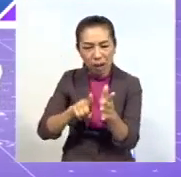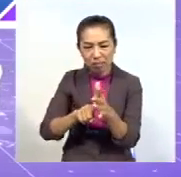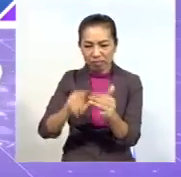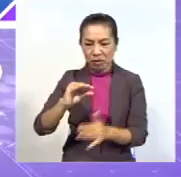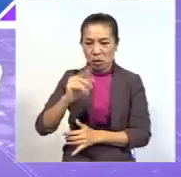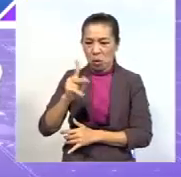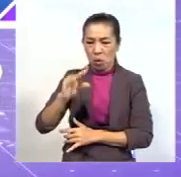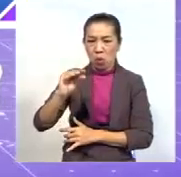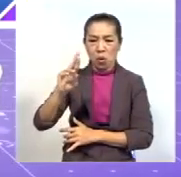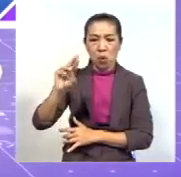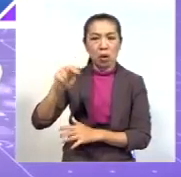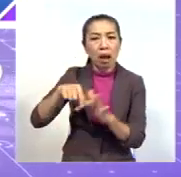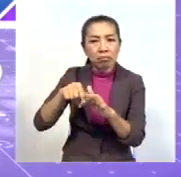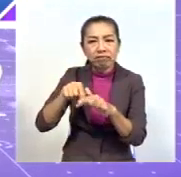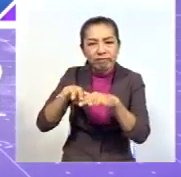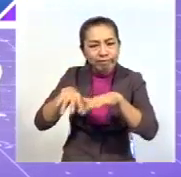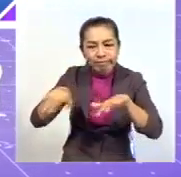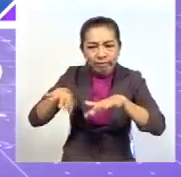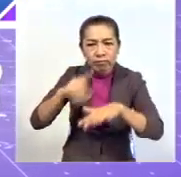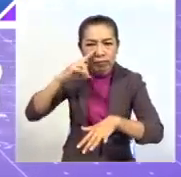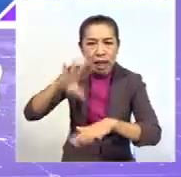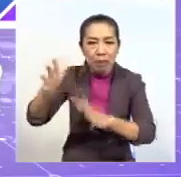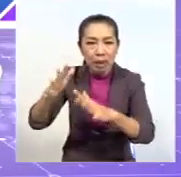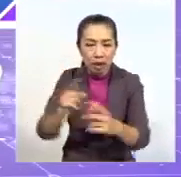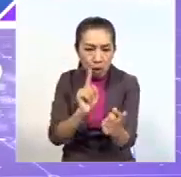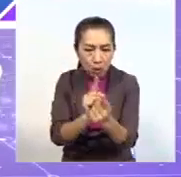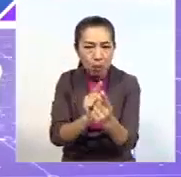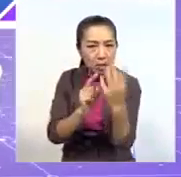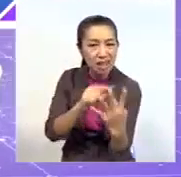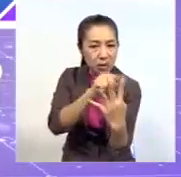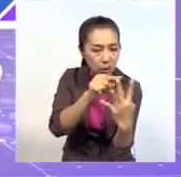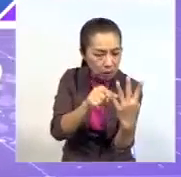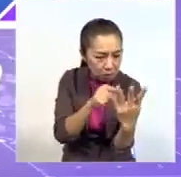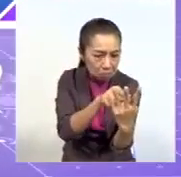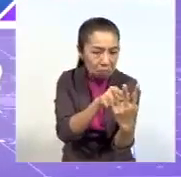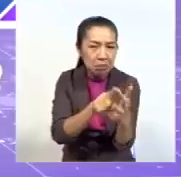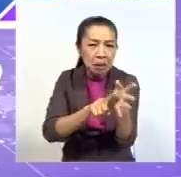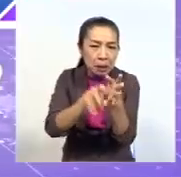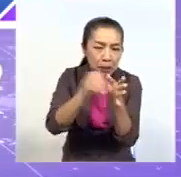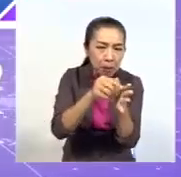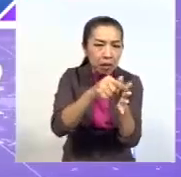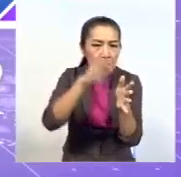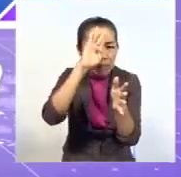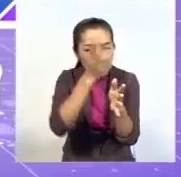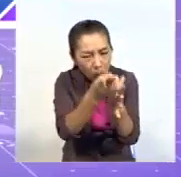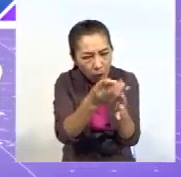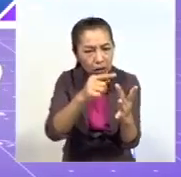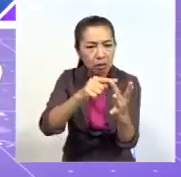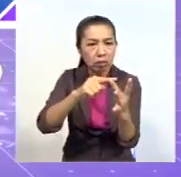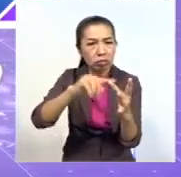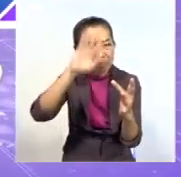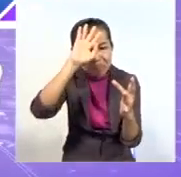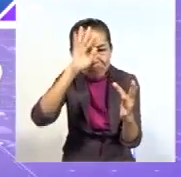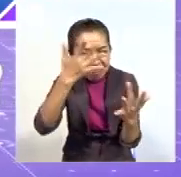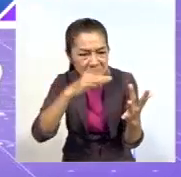ล้วก็ผู้ป่วยที่พบในบ้านเราจะเห็นว่ามันมีตั้งแต่คนที่เป็นน้อยจนแทบจะไม่มีอาการแล้วก็เป็น